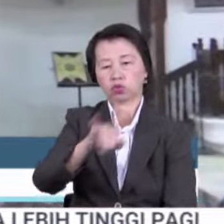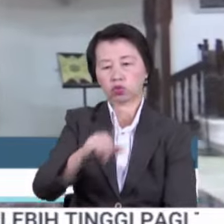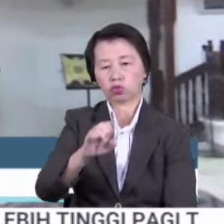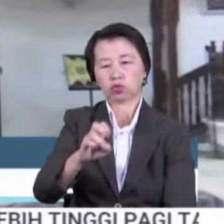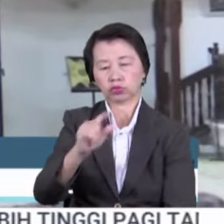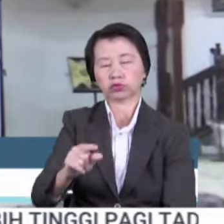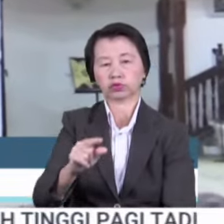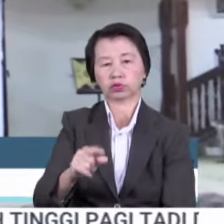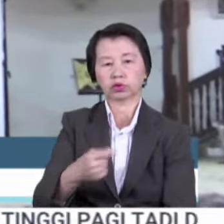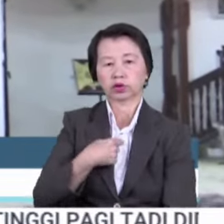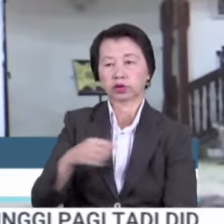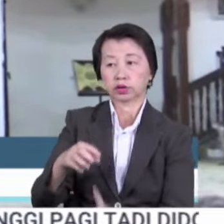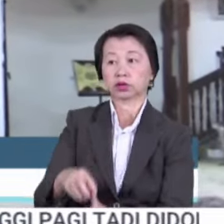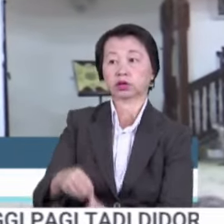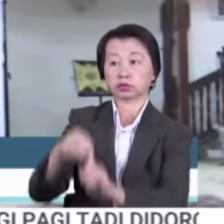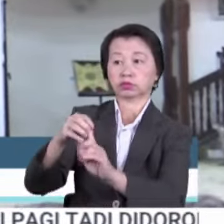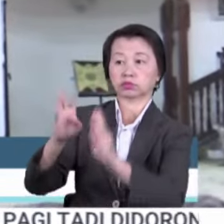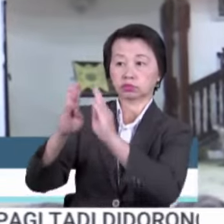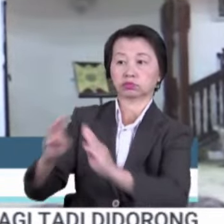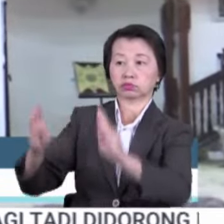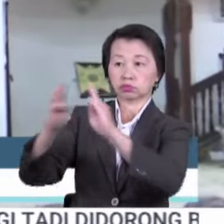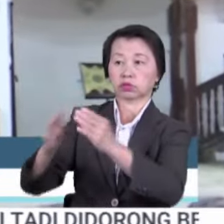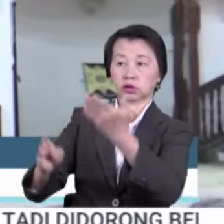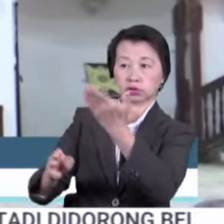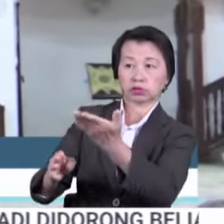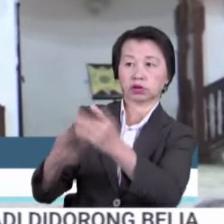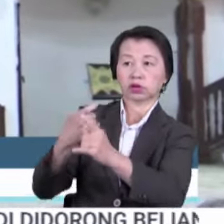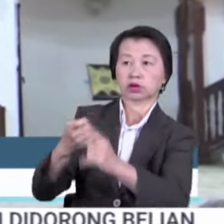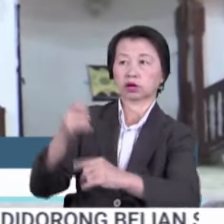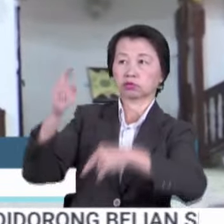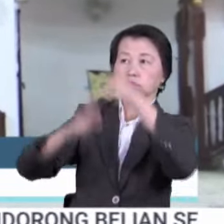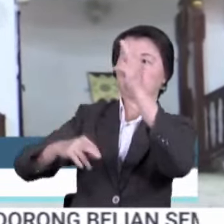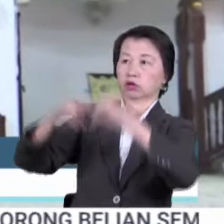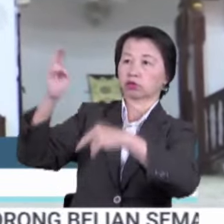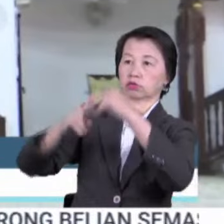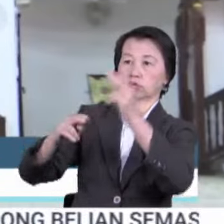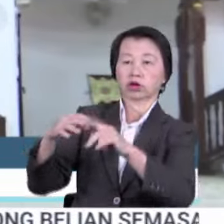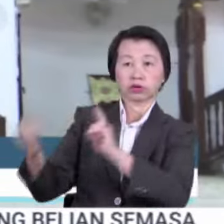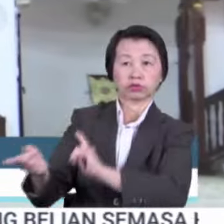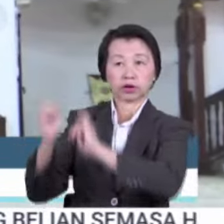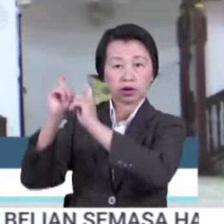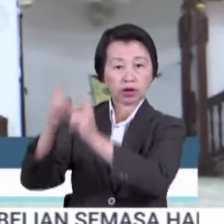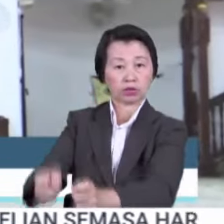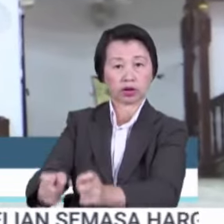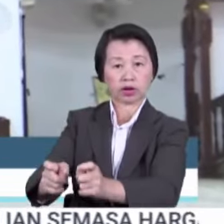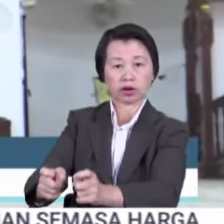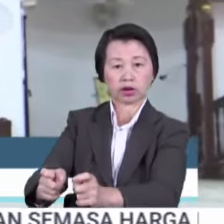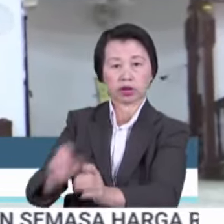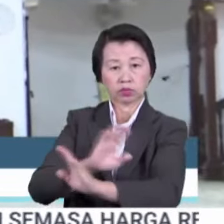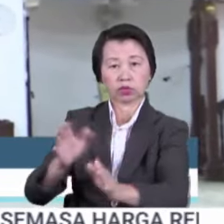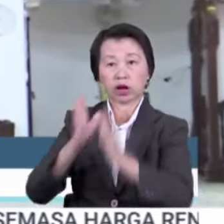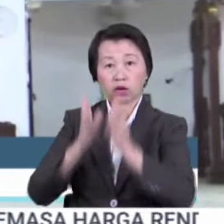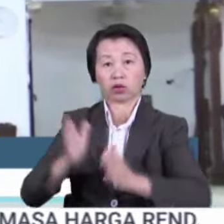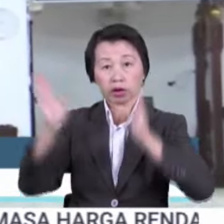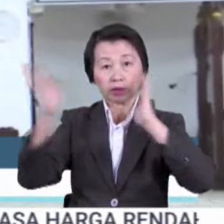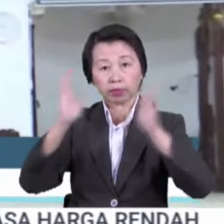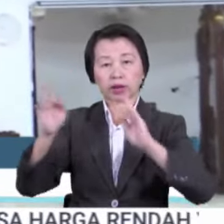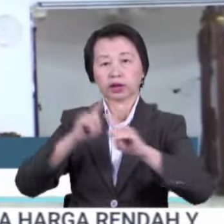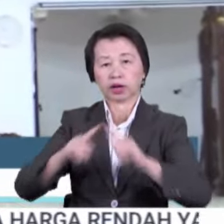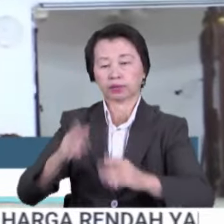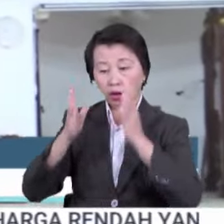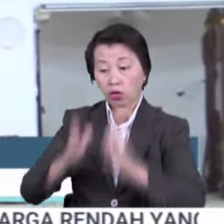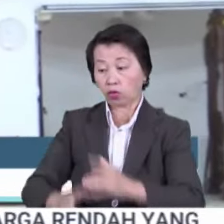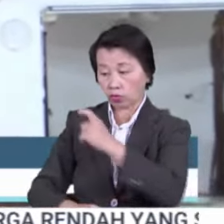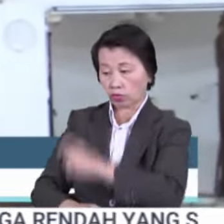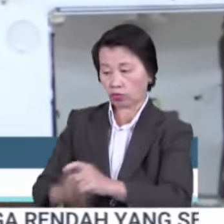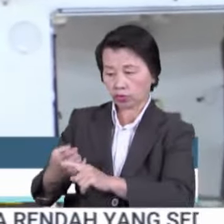yang pertama itu adalah bangun dari segi bangunan yang bangunan itu telah diwakafkan oleh bukan tetapi orang yang berasal